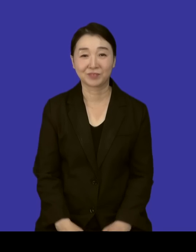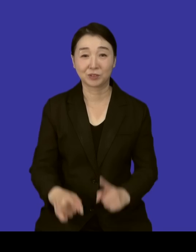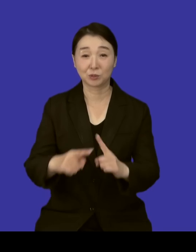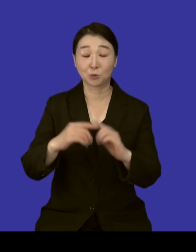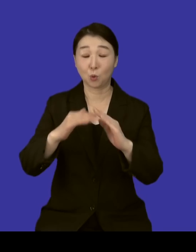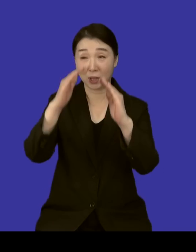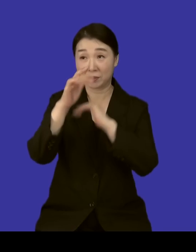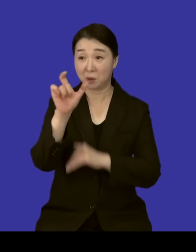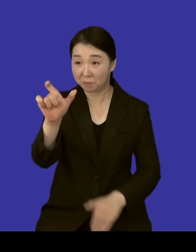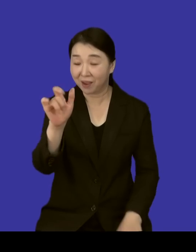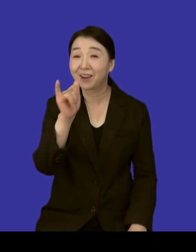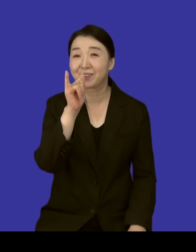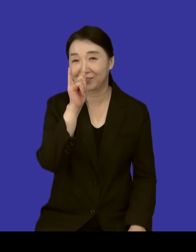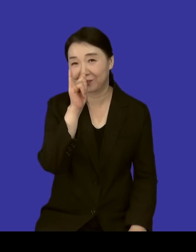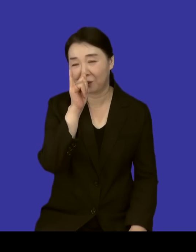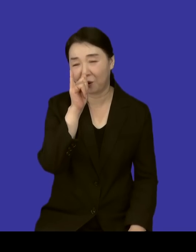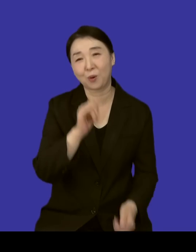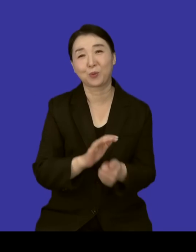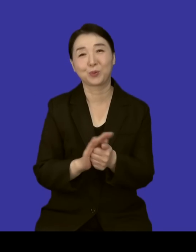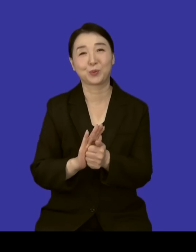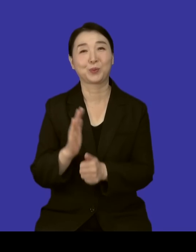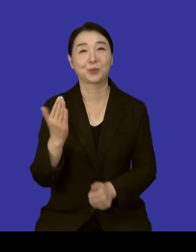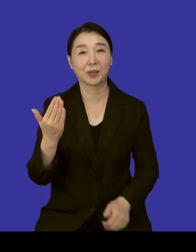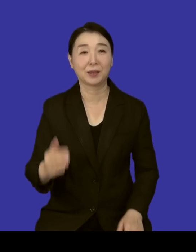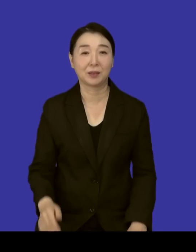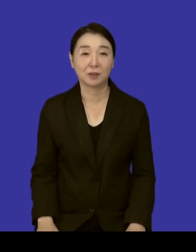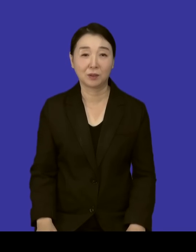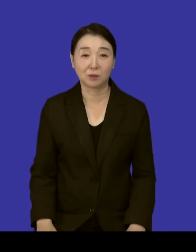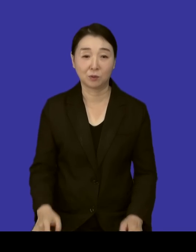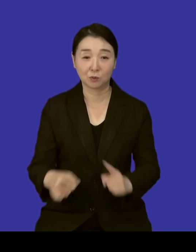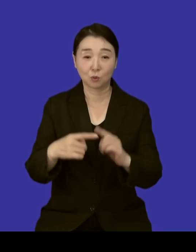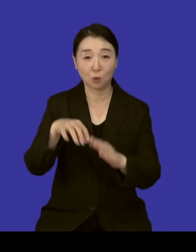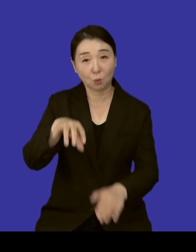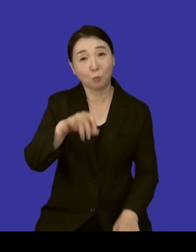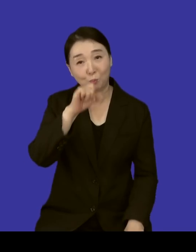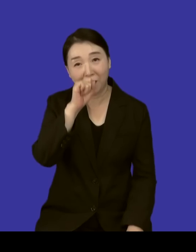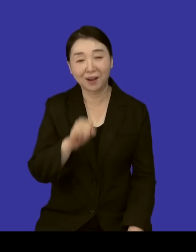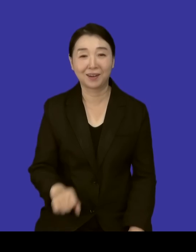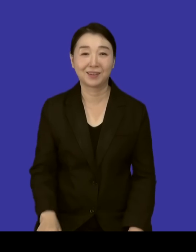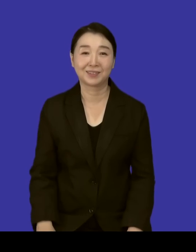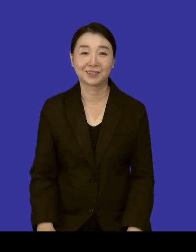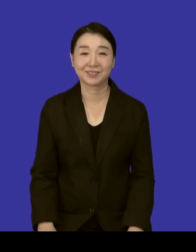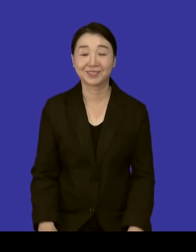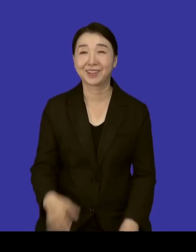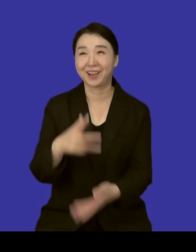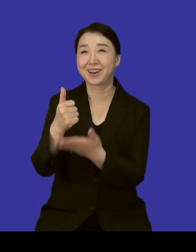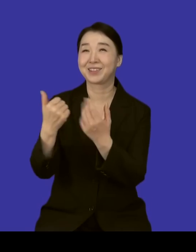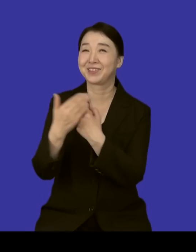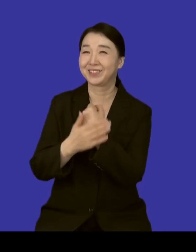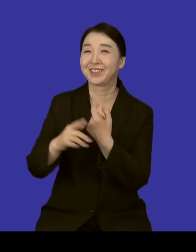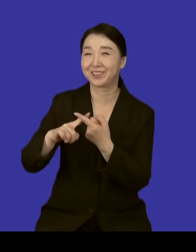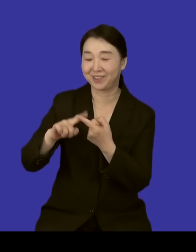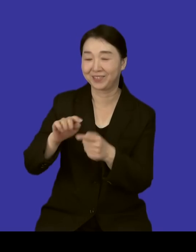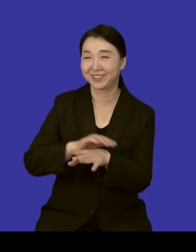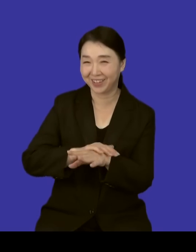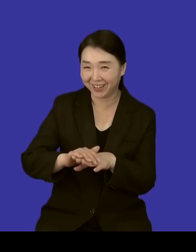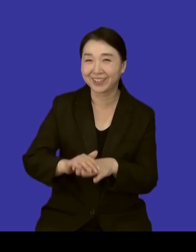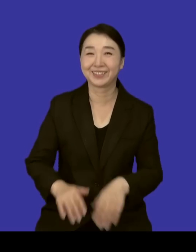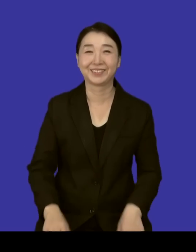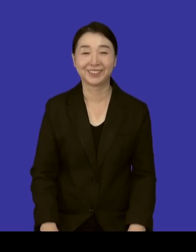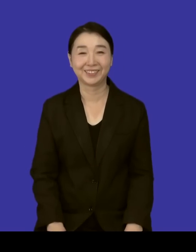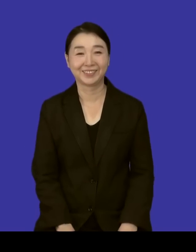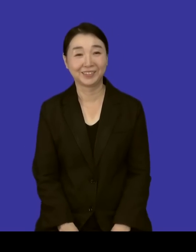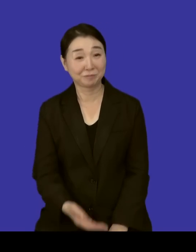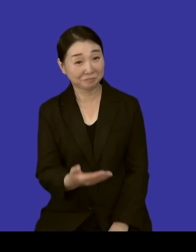메시지가 크게 써 있는 것이 네. 많은 위로가 네. 되는 것 같아요. 네. 교회 털을 너무 잘 잡으신 것 같아요. 그새 하나님의 은혜로. 예. 네. 목사님